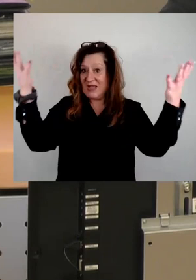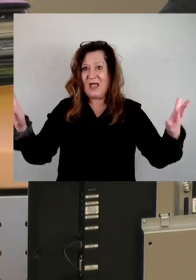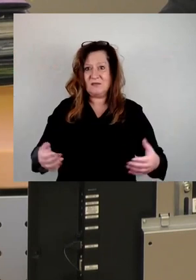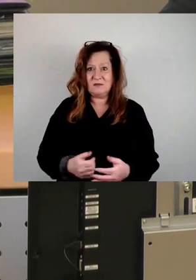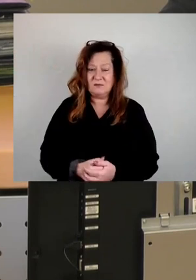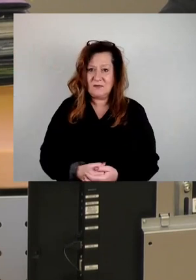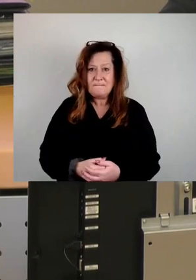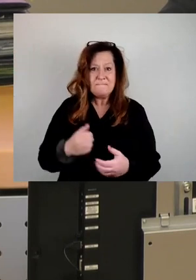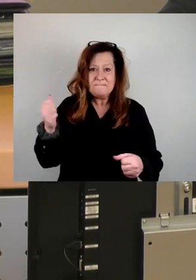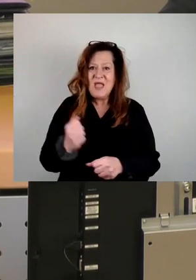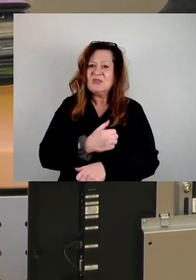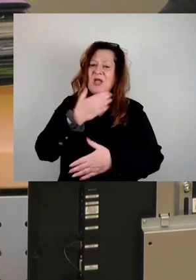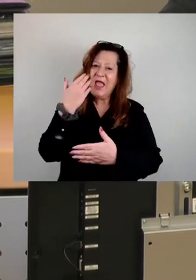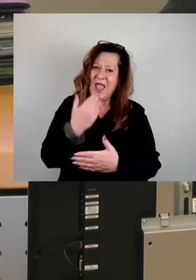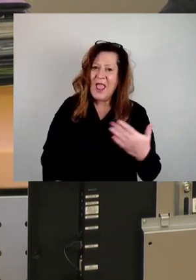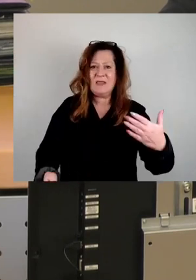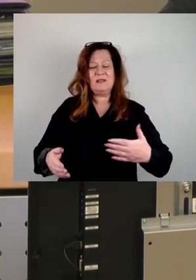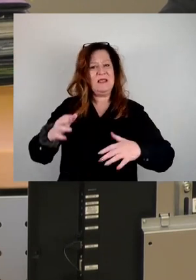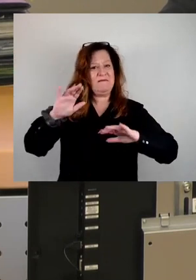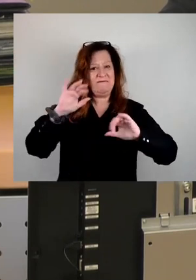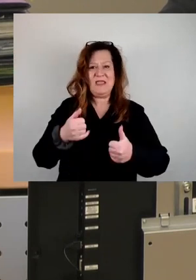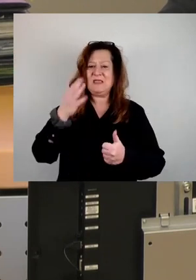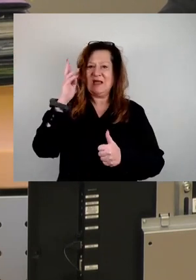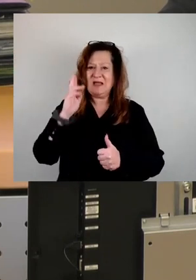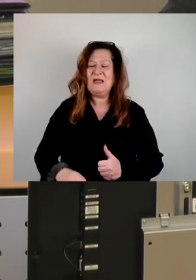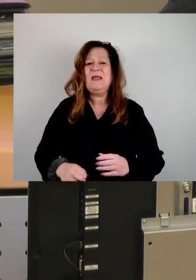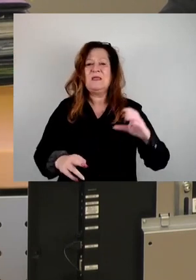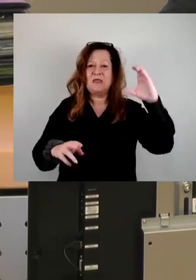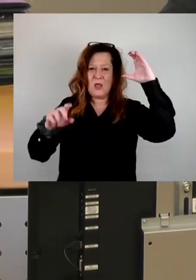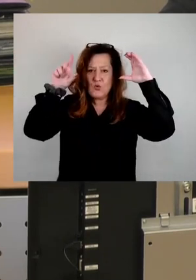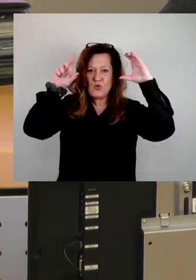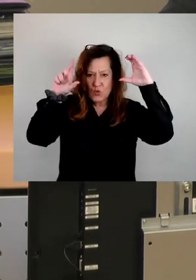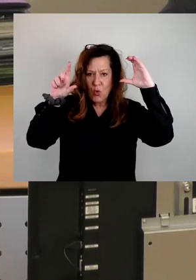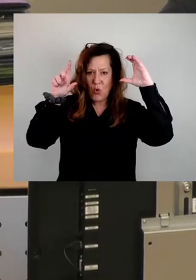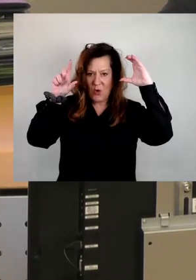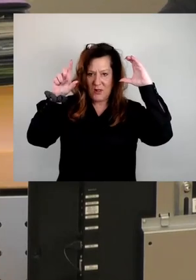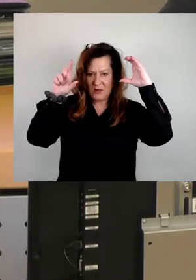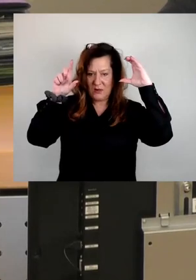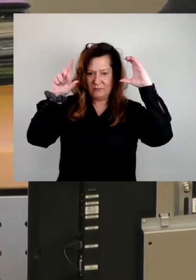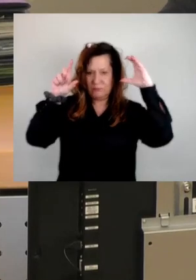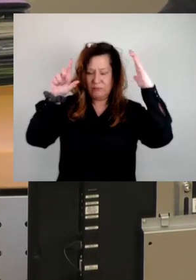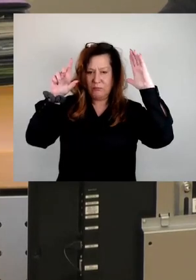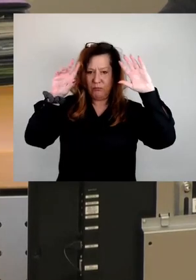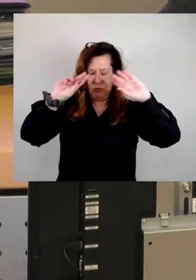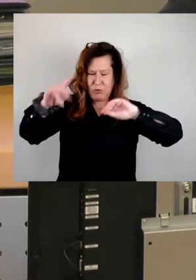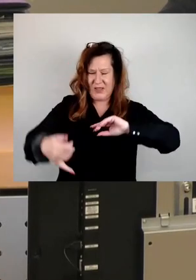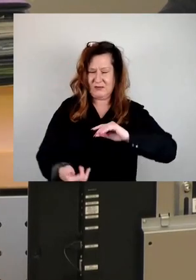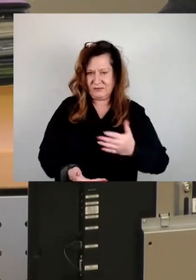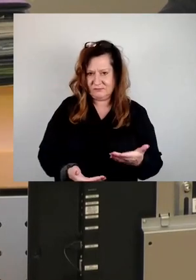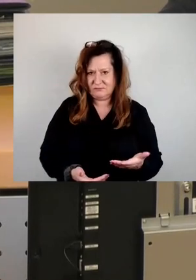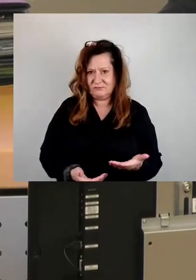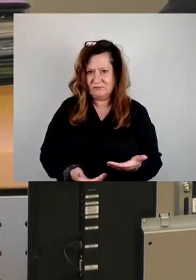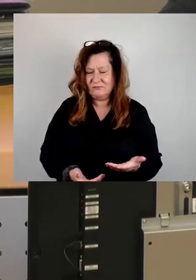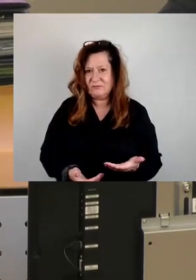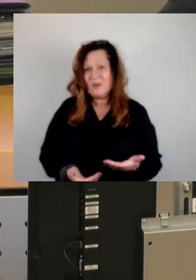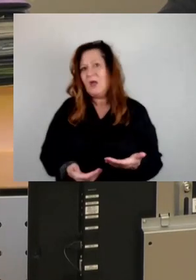wieder ein richtig cooles Projekt. Und wir brauchen als selbstbewusste große Stadt auch hin und wieder mal etwas, wo die